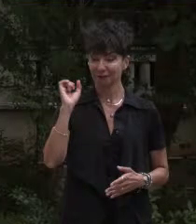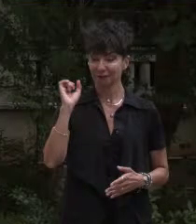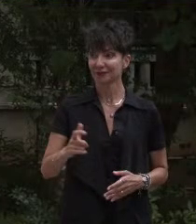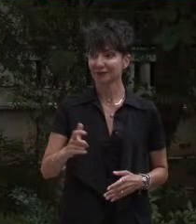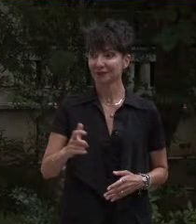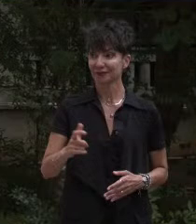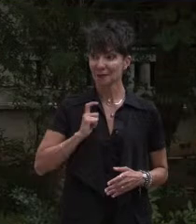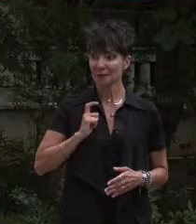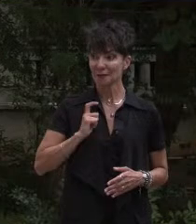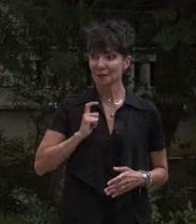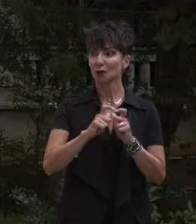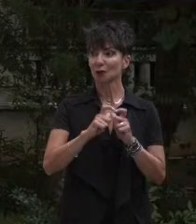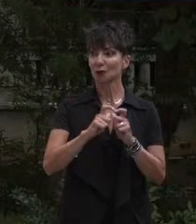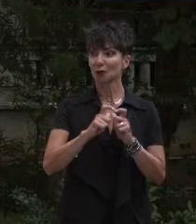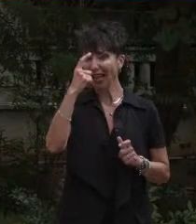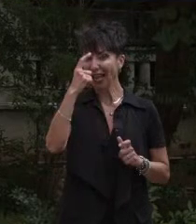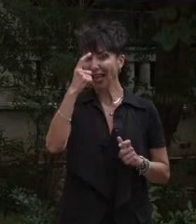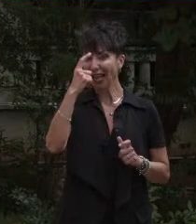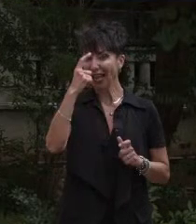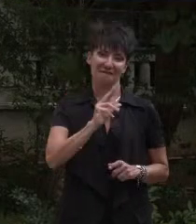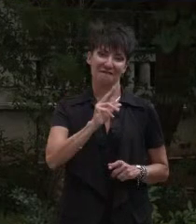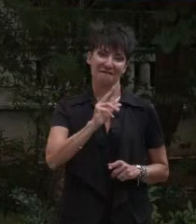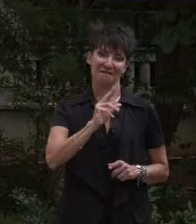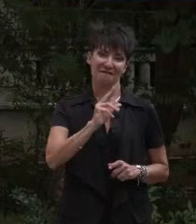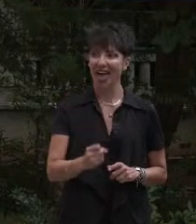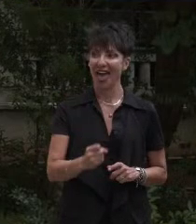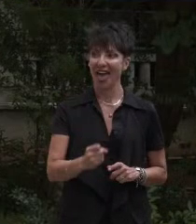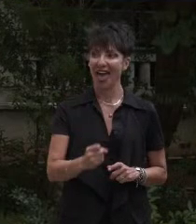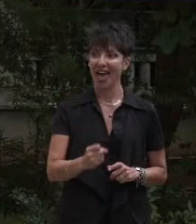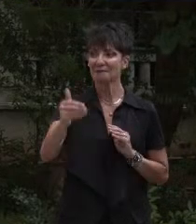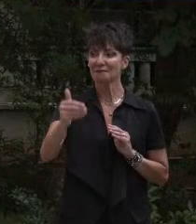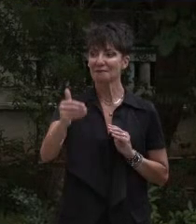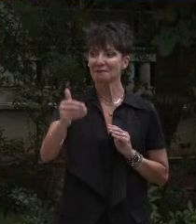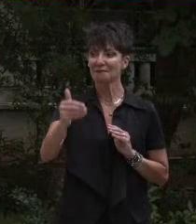τα σχολεία της Κέρκυρας, αλλά νομίζω ότι έπονται.